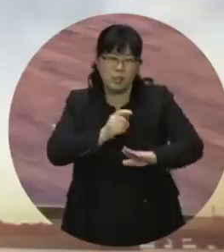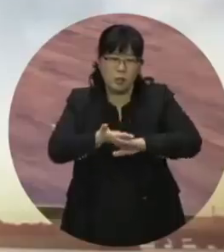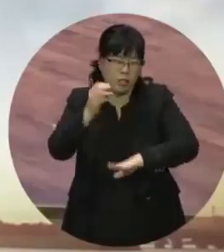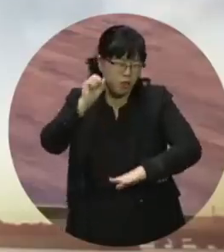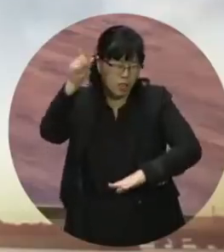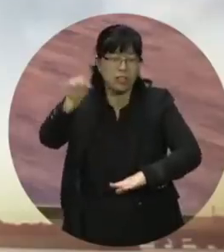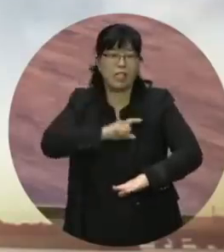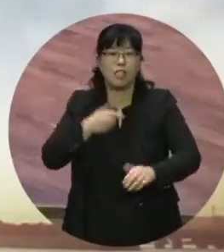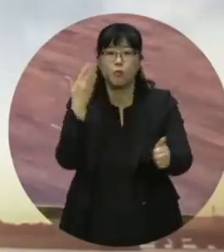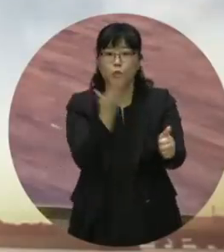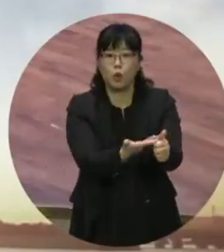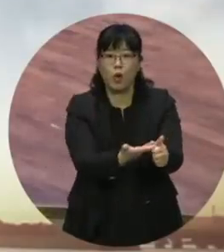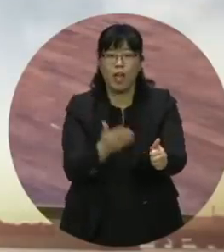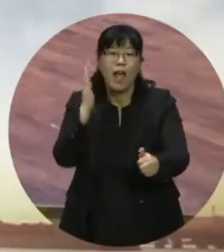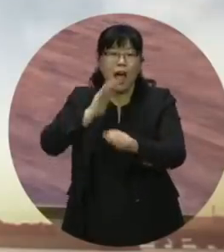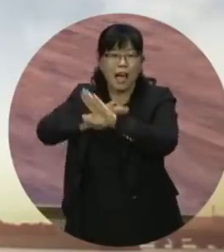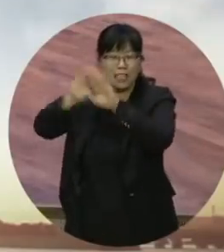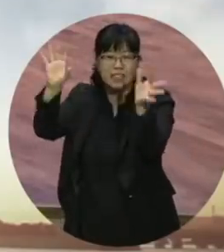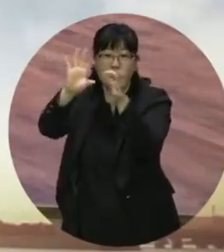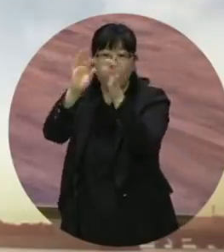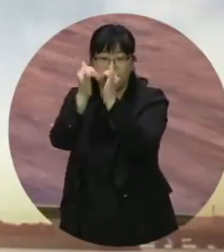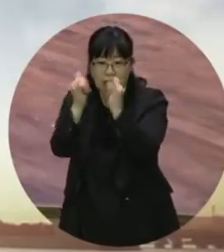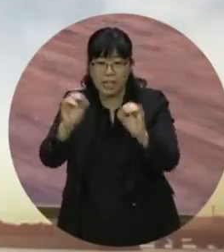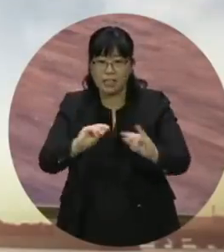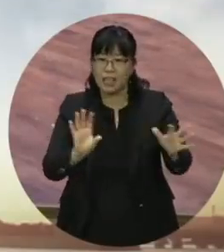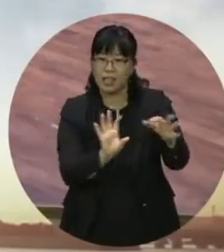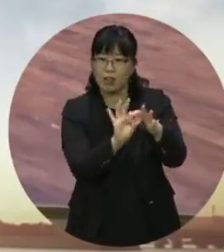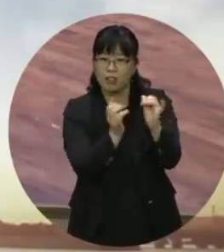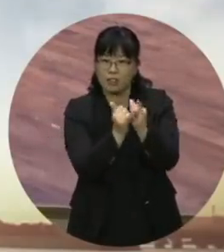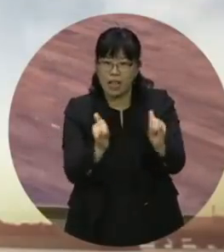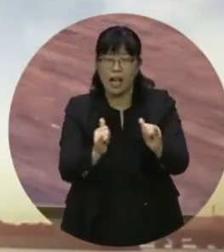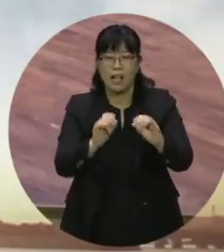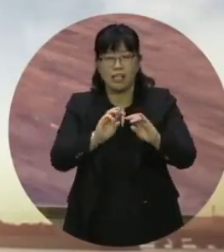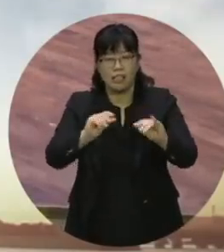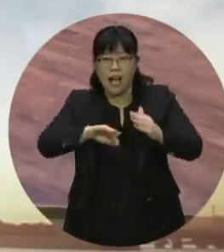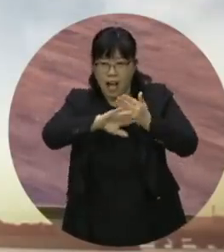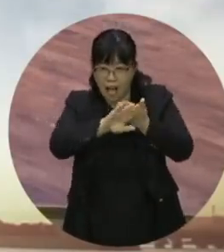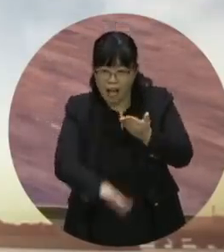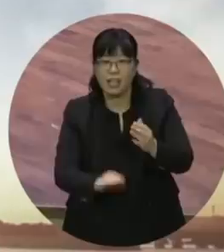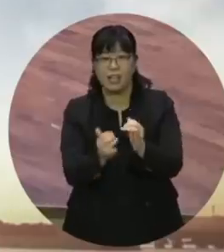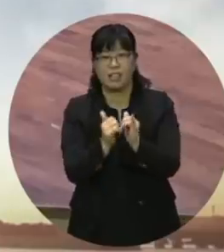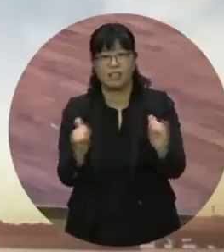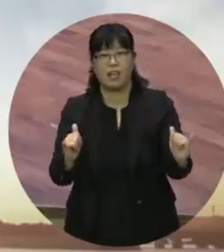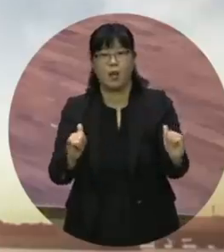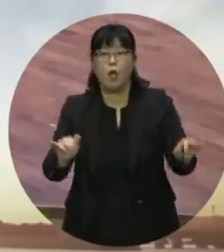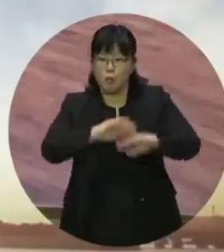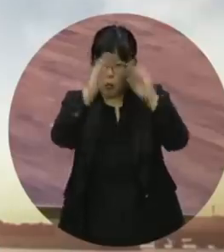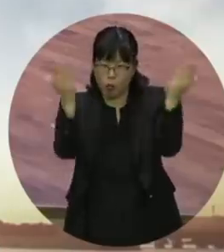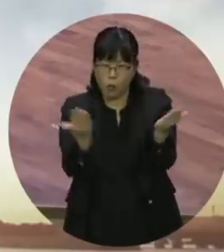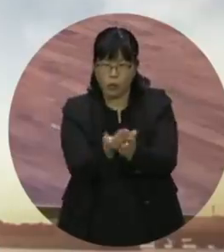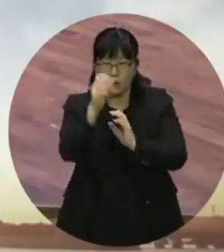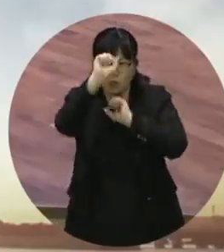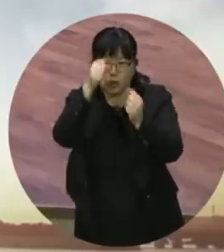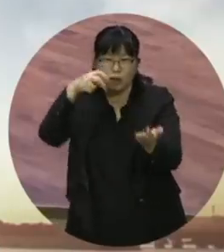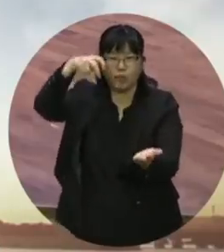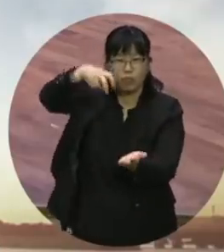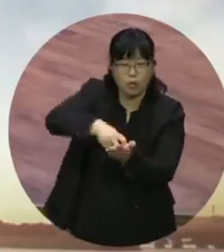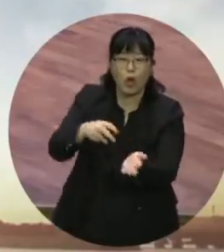뛰어난 이름을 주사 하늘에 있는 자들과 땅에 있는 자들과 땅에 있는 자들 모든